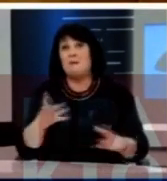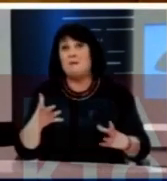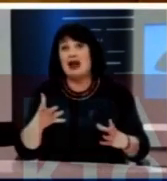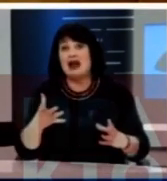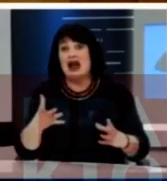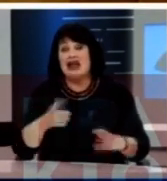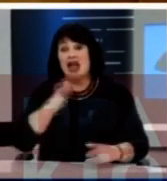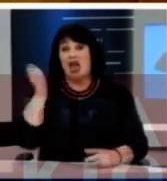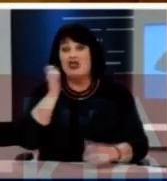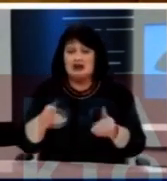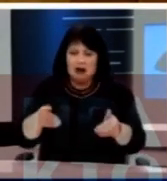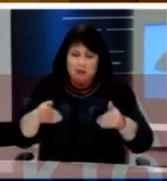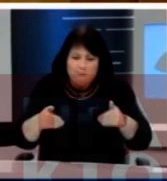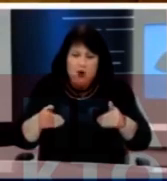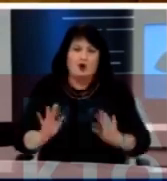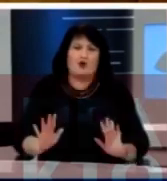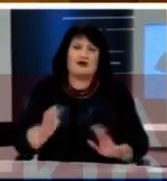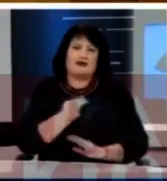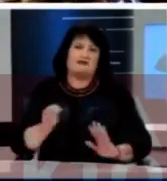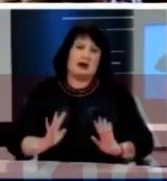εθνική υποχώρηση.